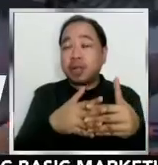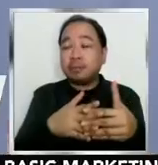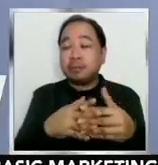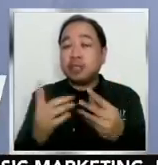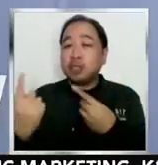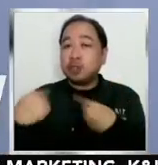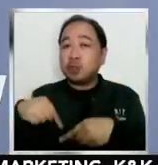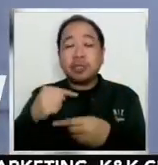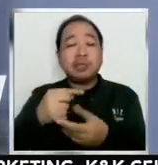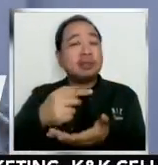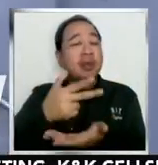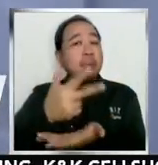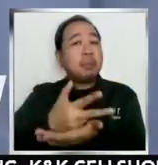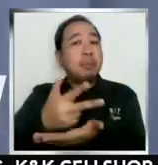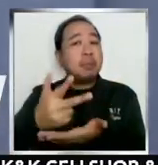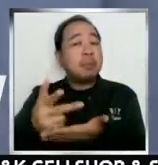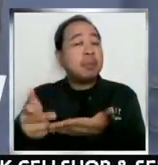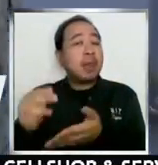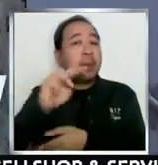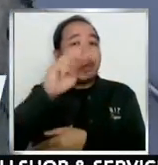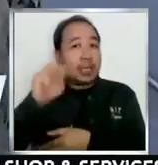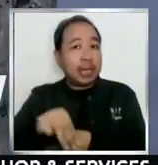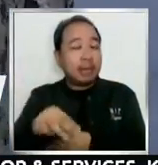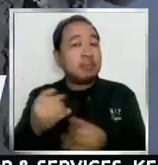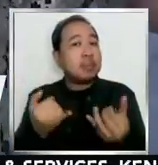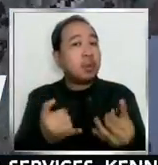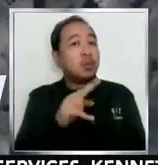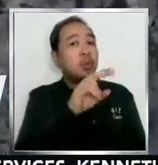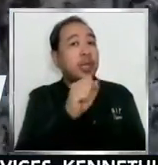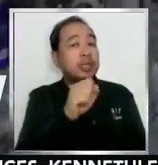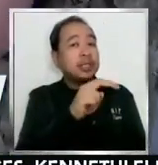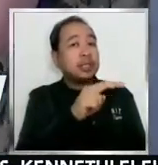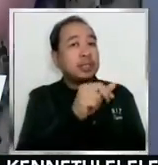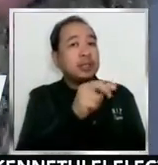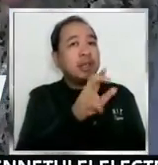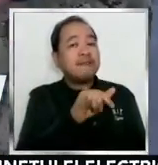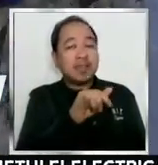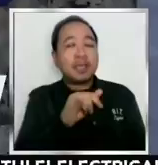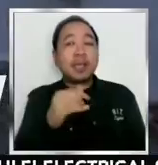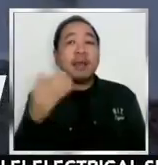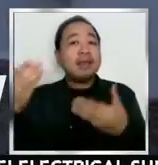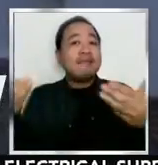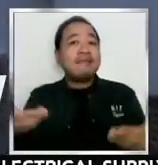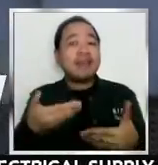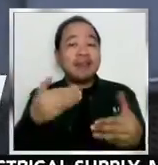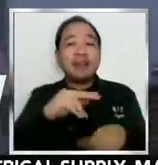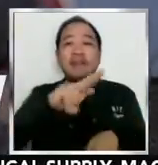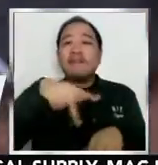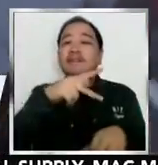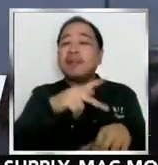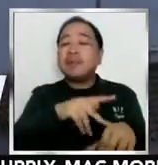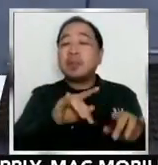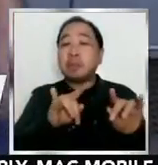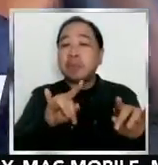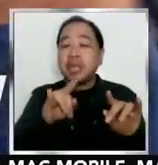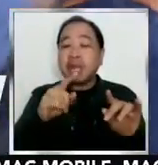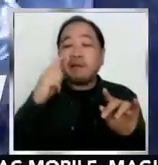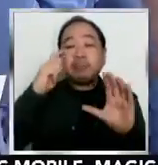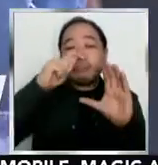Maynila, inimbitahan ng US Navy ang Philippine media sa isang ship tour. Dito,